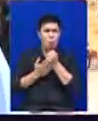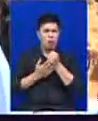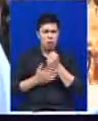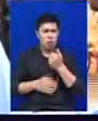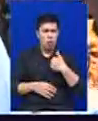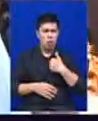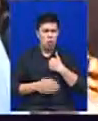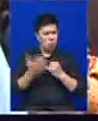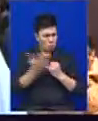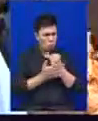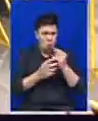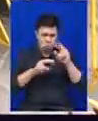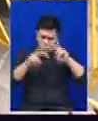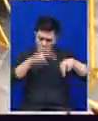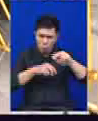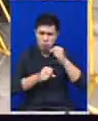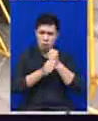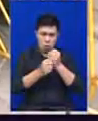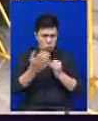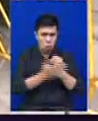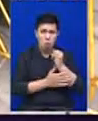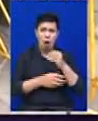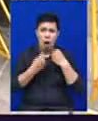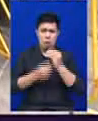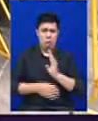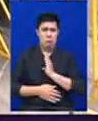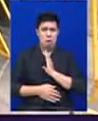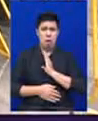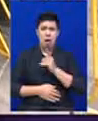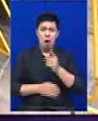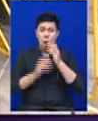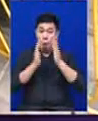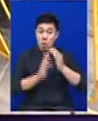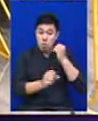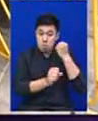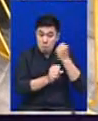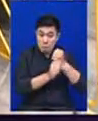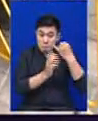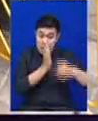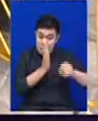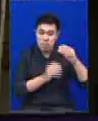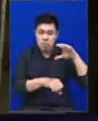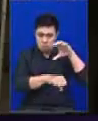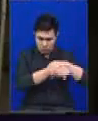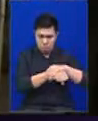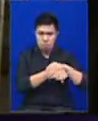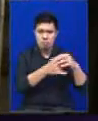ต้องให้ตรวจสอบสิ่งที่เกิดขึ้นอย่างตรงไปตรงมานำคนผิดมาดำเนินคดี